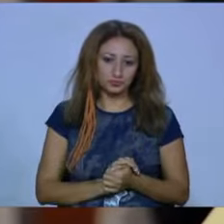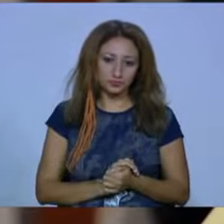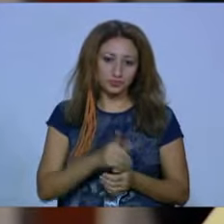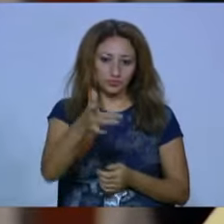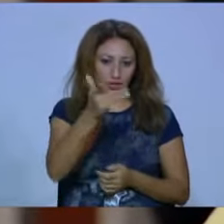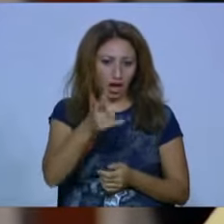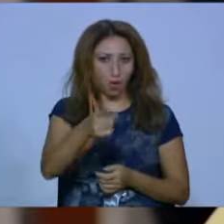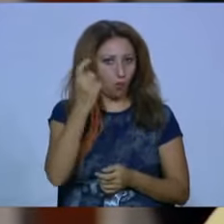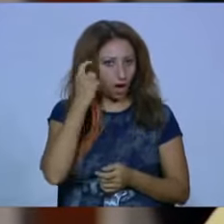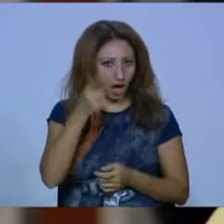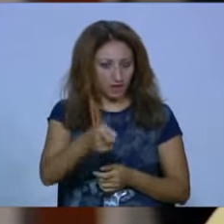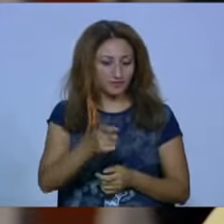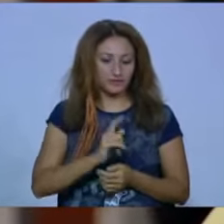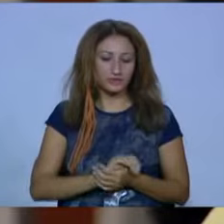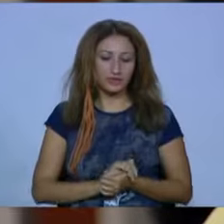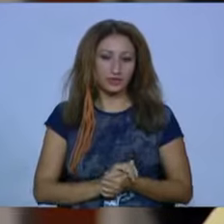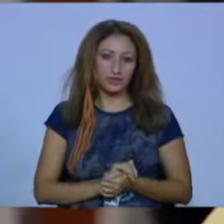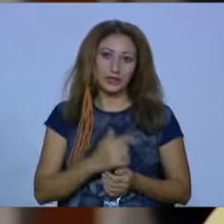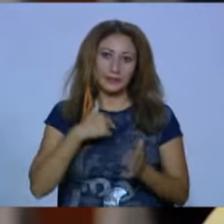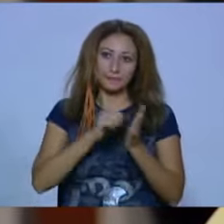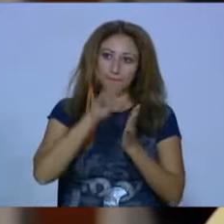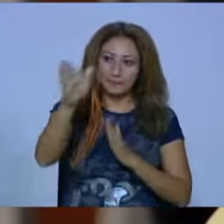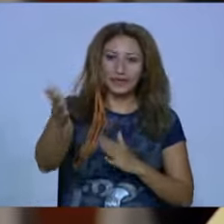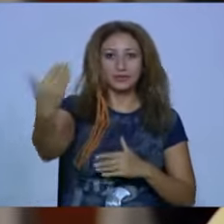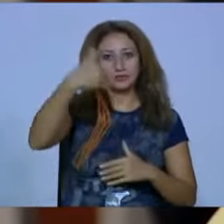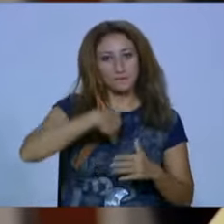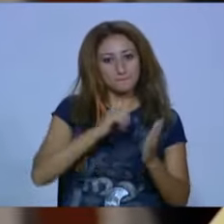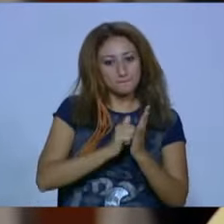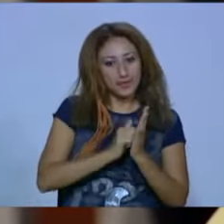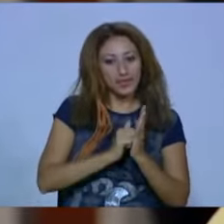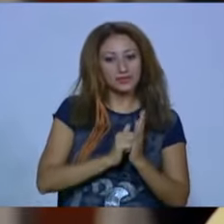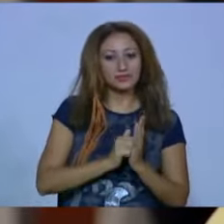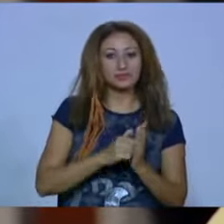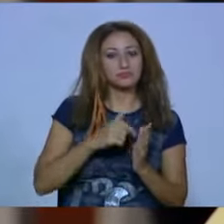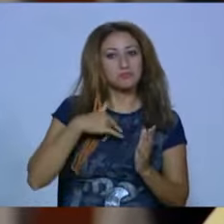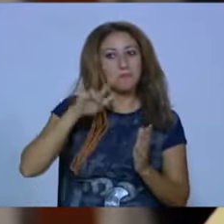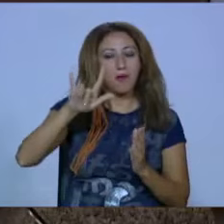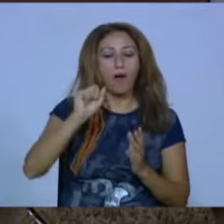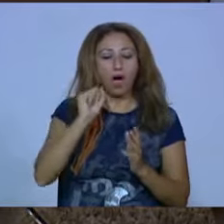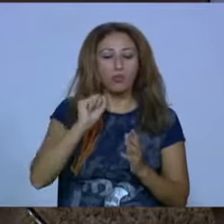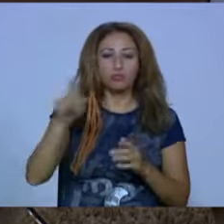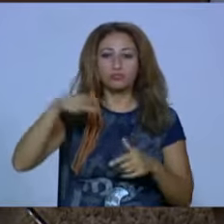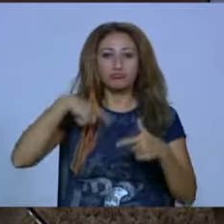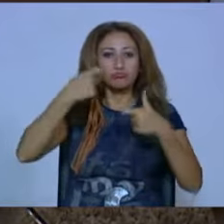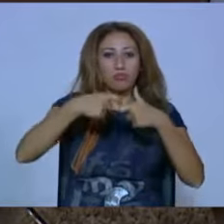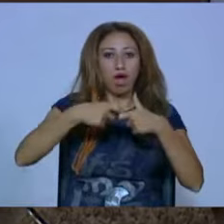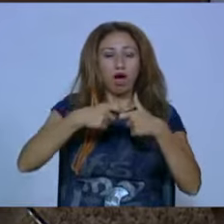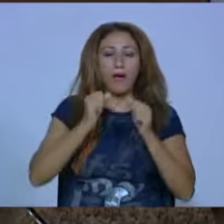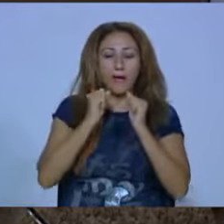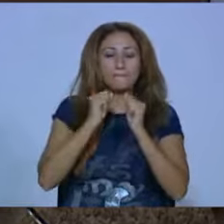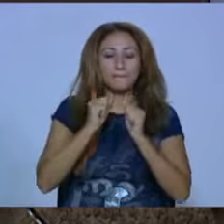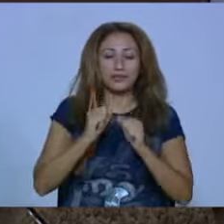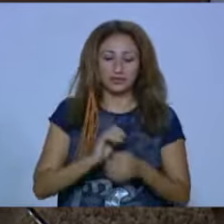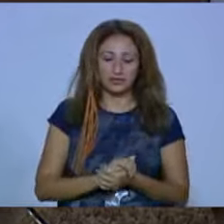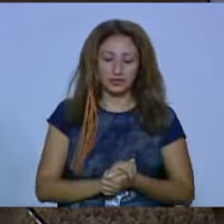منها. لما ببقى انا عند علاء في البيت او هو عندي في البيت، فيعني العلاقه اللي هي كانت ممتده